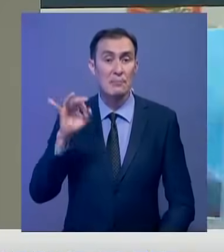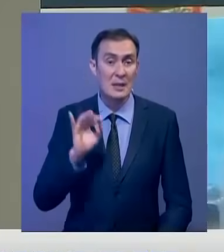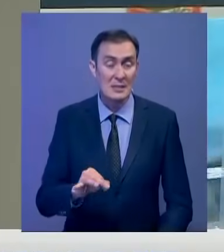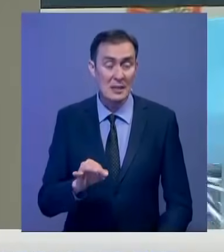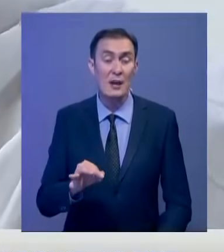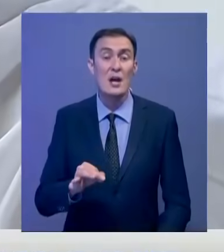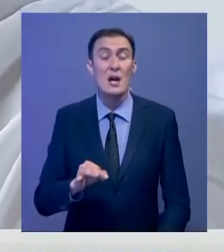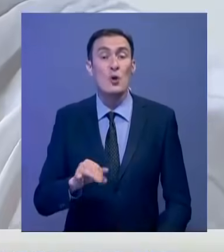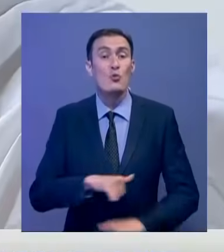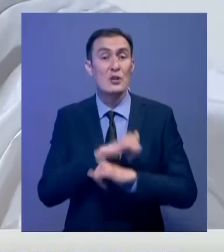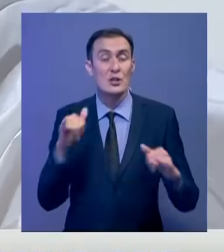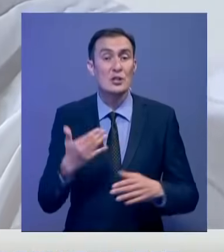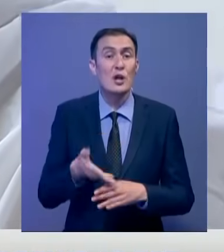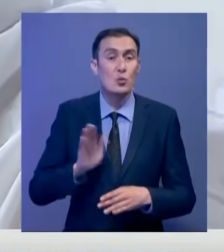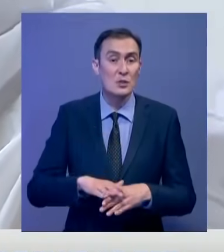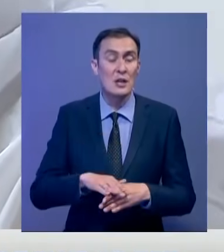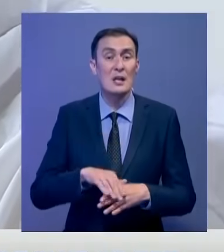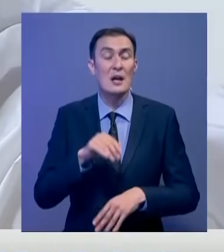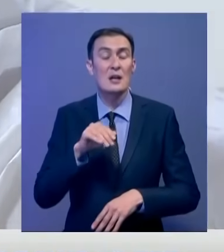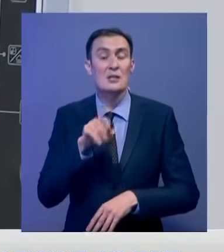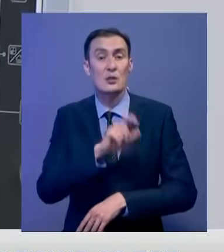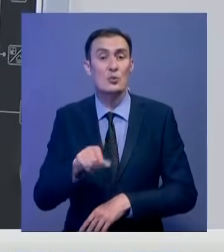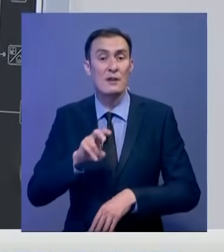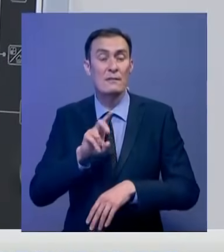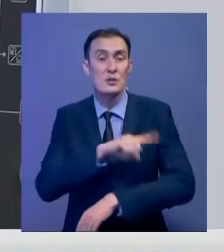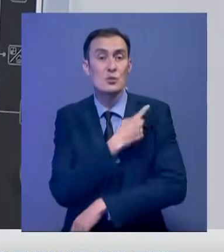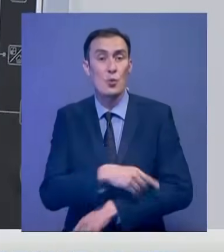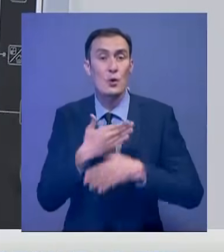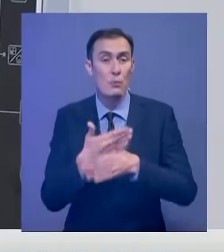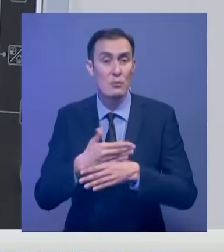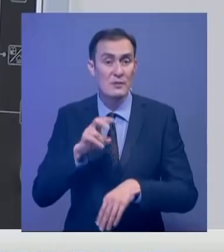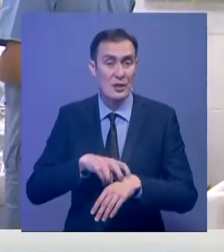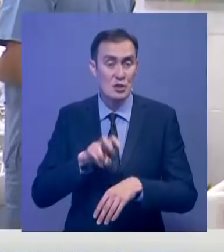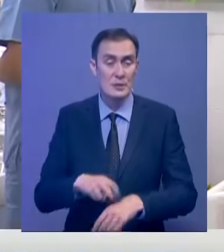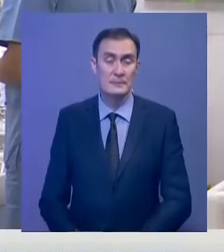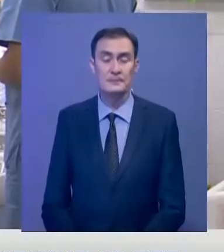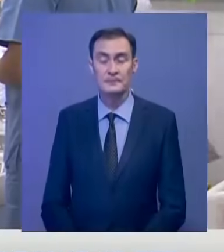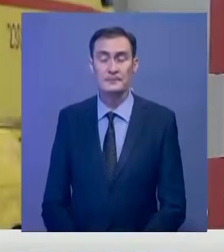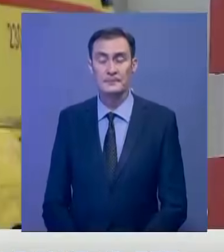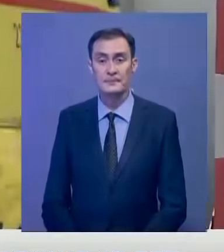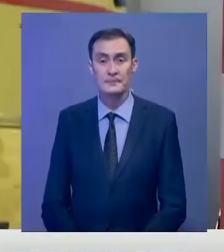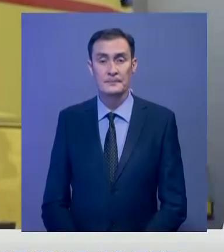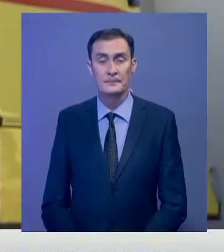наполовину. Возросла нагрузка и на сотрудников скорой медицинской помощи.